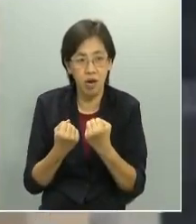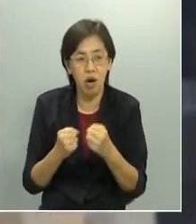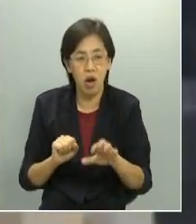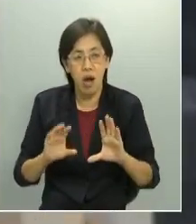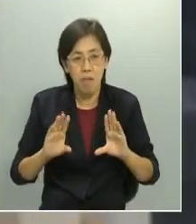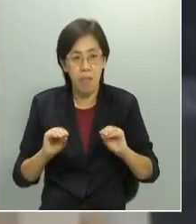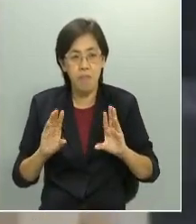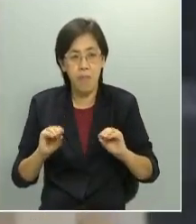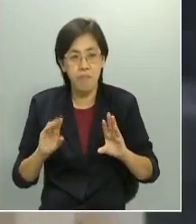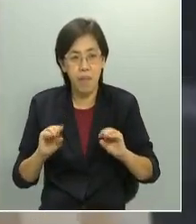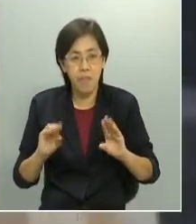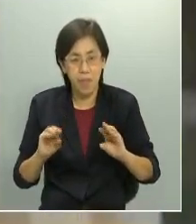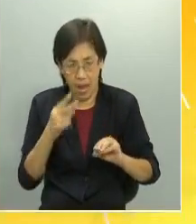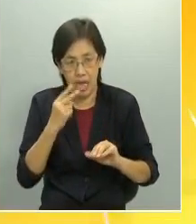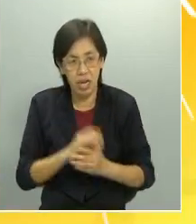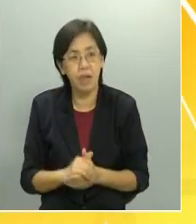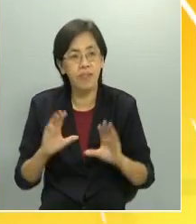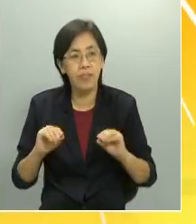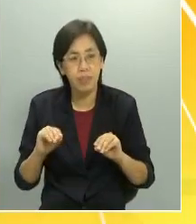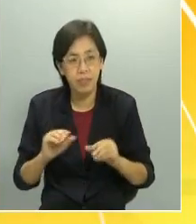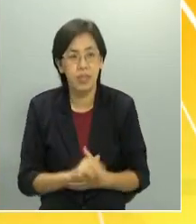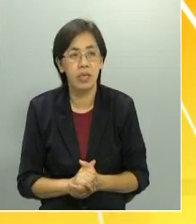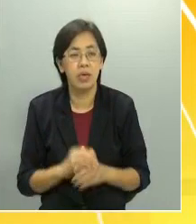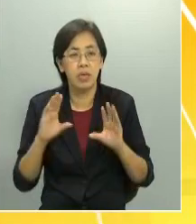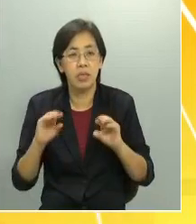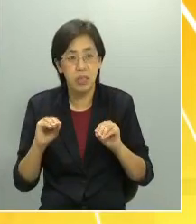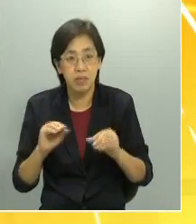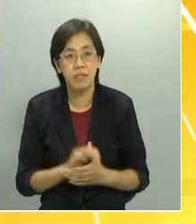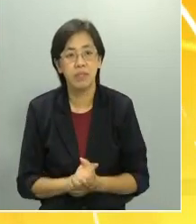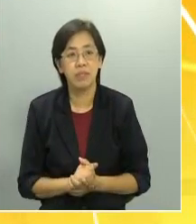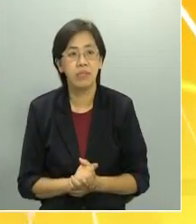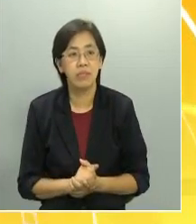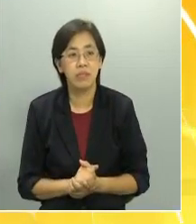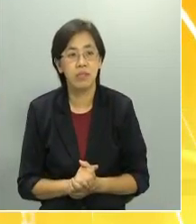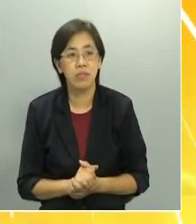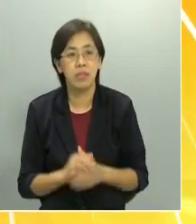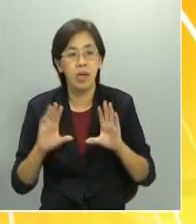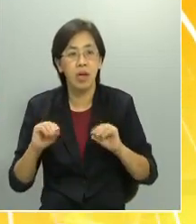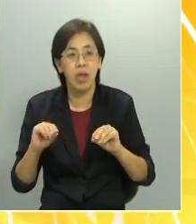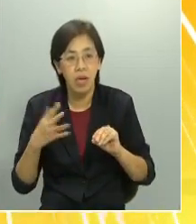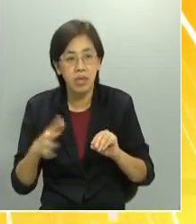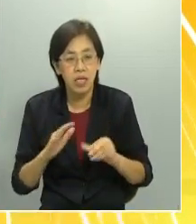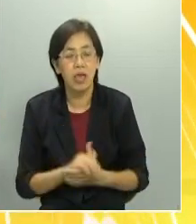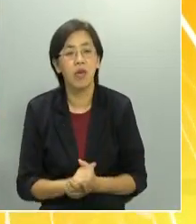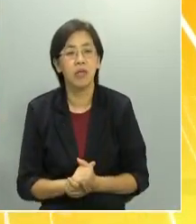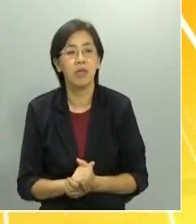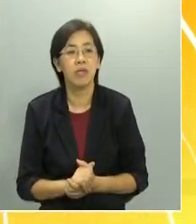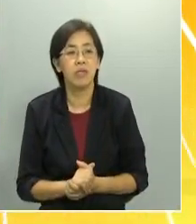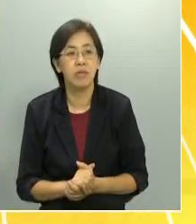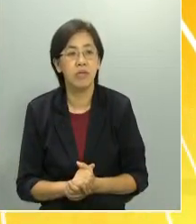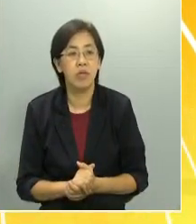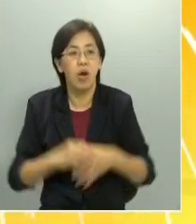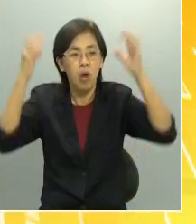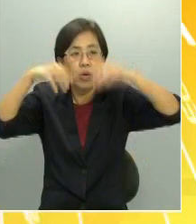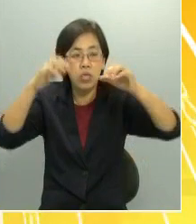ริบอะเพื่อที่จะไล่คันหน้าครับมาแต่ไกลก็เป็นคันนี้ครับแล้วเขาก็ขึ้นมาจุดยูผมแล้วมันเป็นเลนเดียวแล้วนั้นฝนตกผมก็